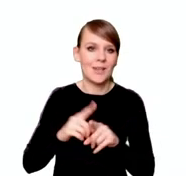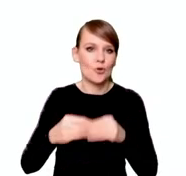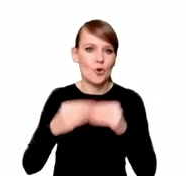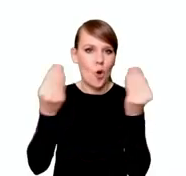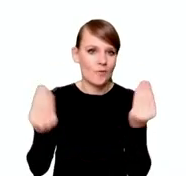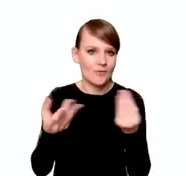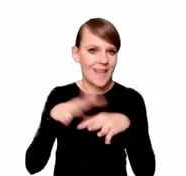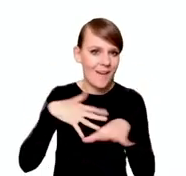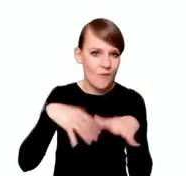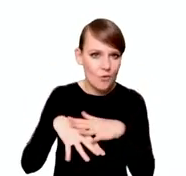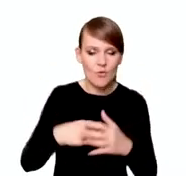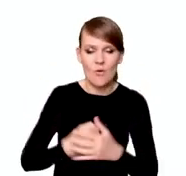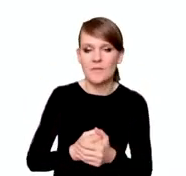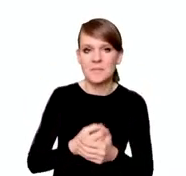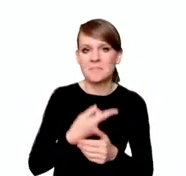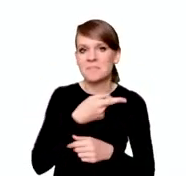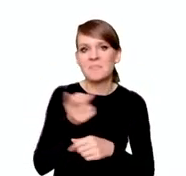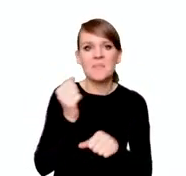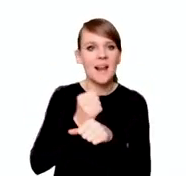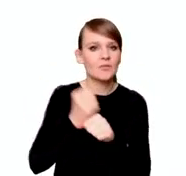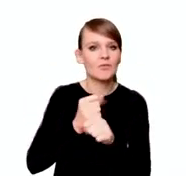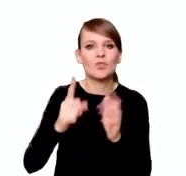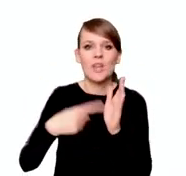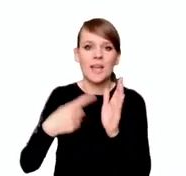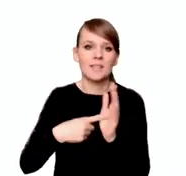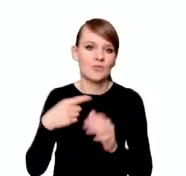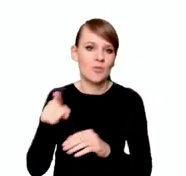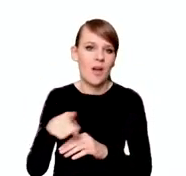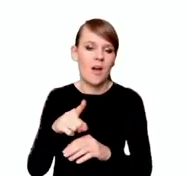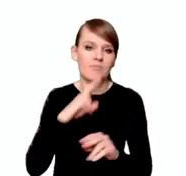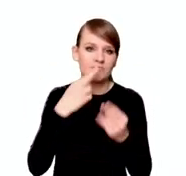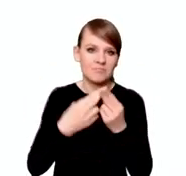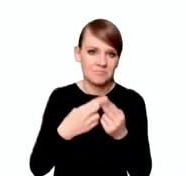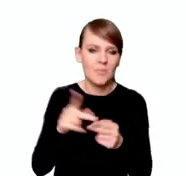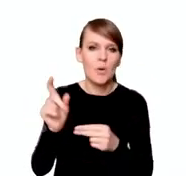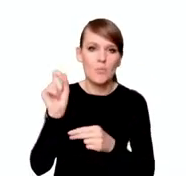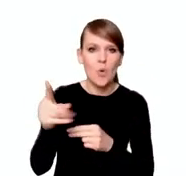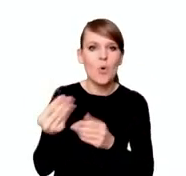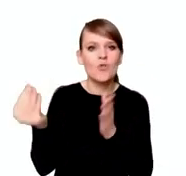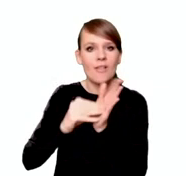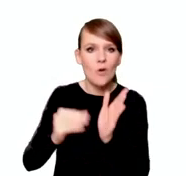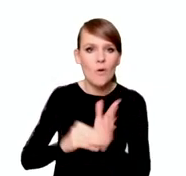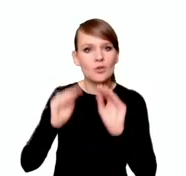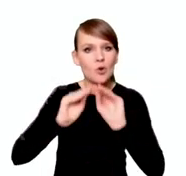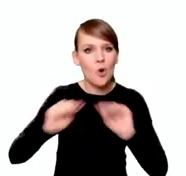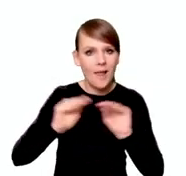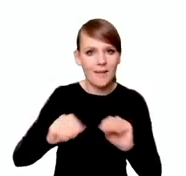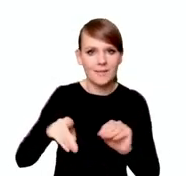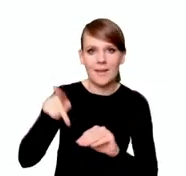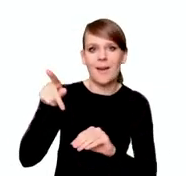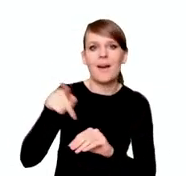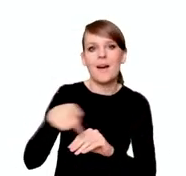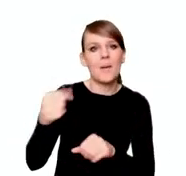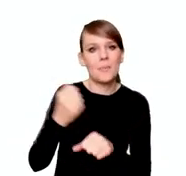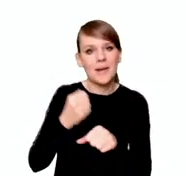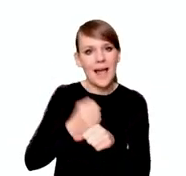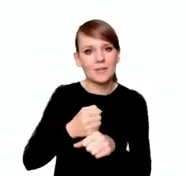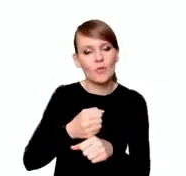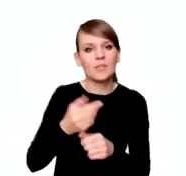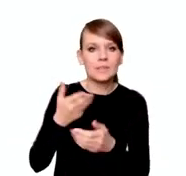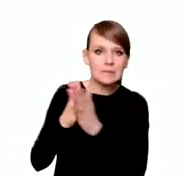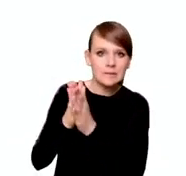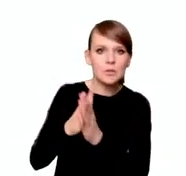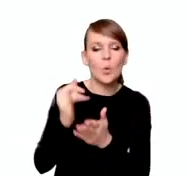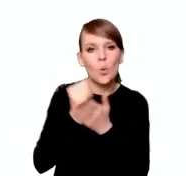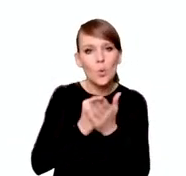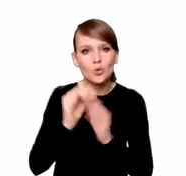pracownicy najczęściej wskazywali takie działania jak dodatkowe szkolenia inicjowane przez pracowników, kursy, szkolenia, studia